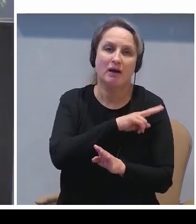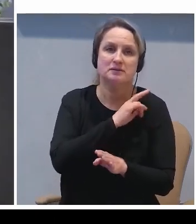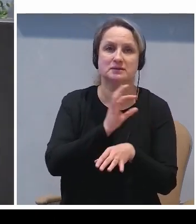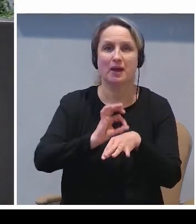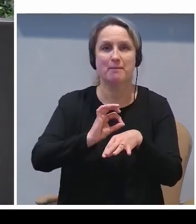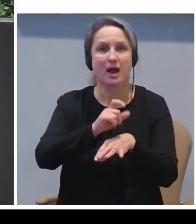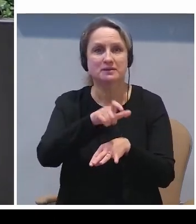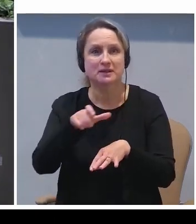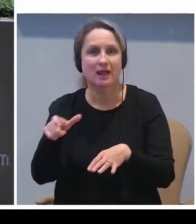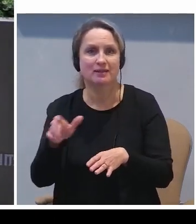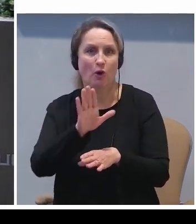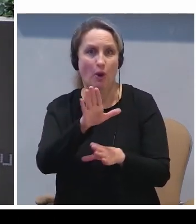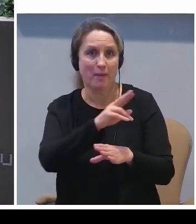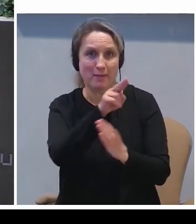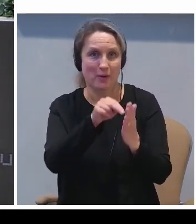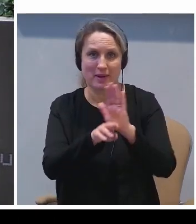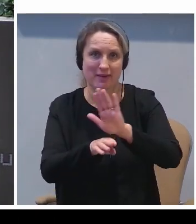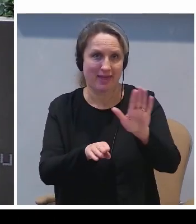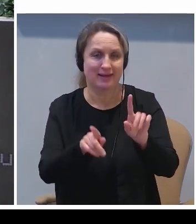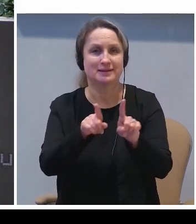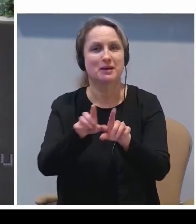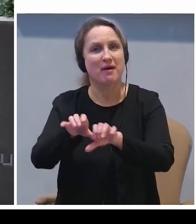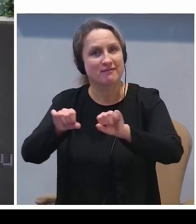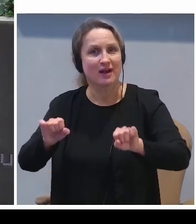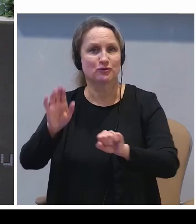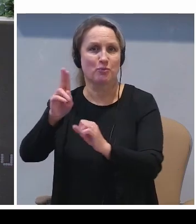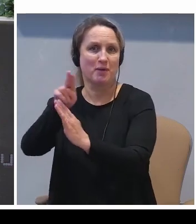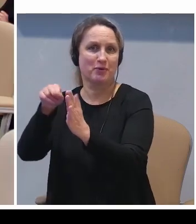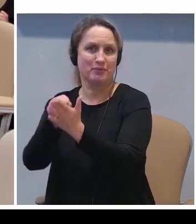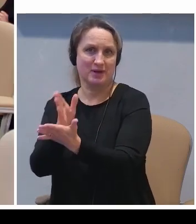nende perekondi, vaid ka valitsusi.